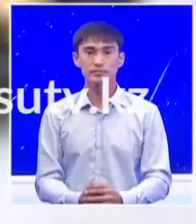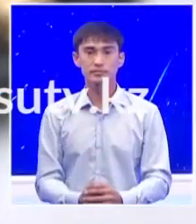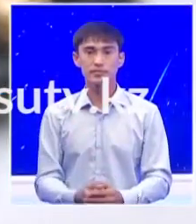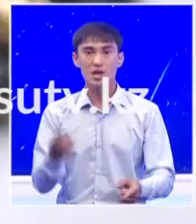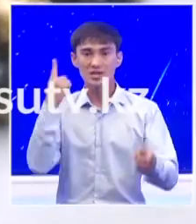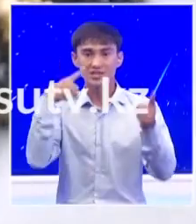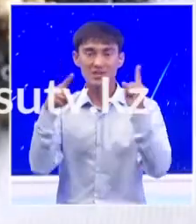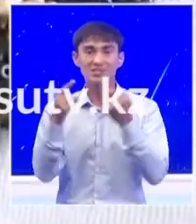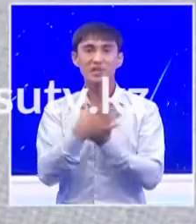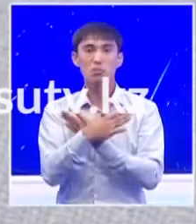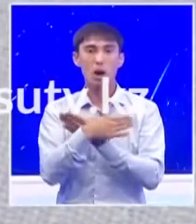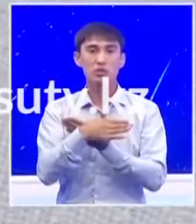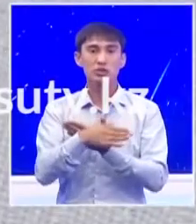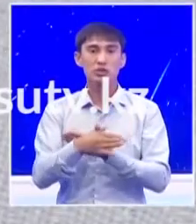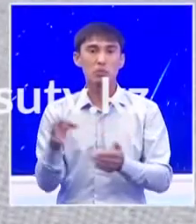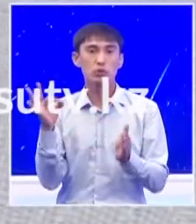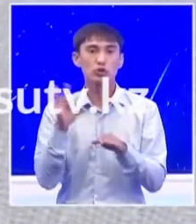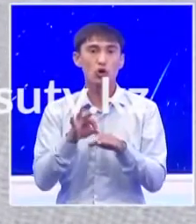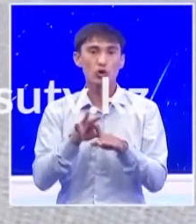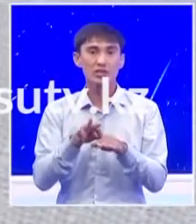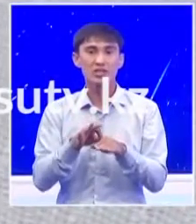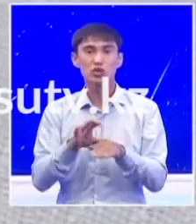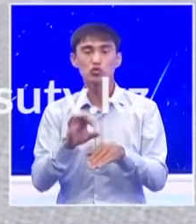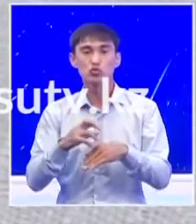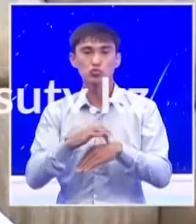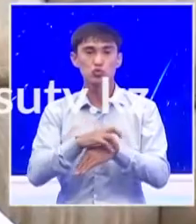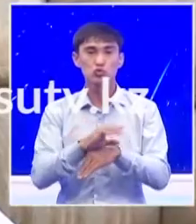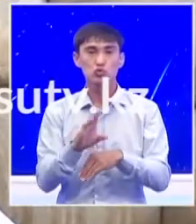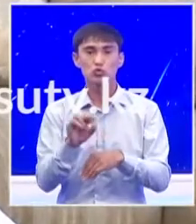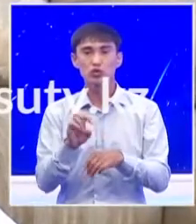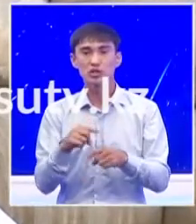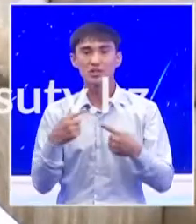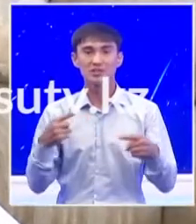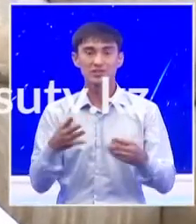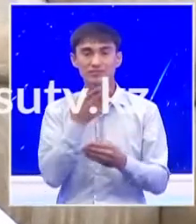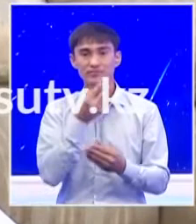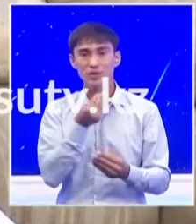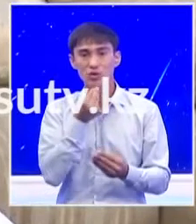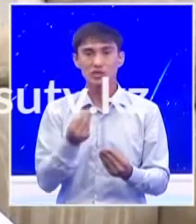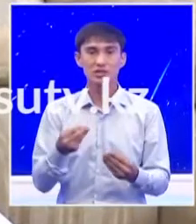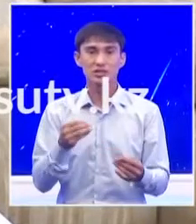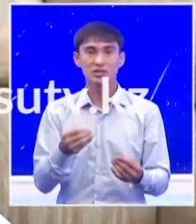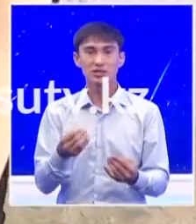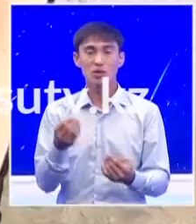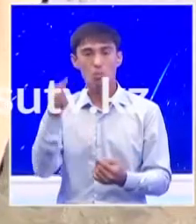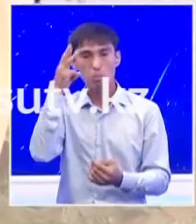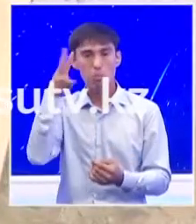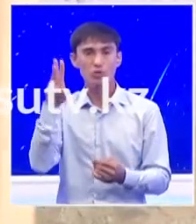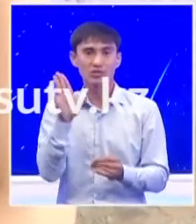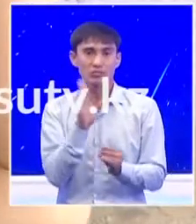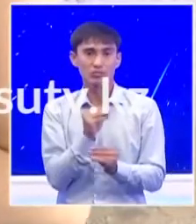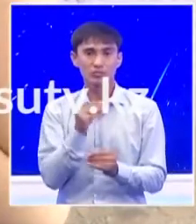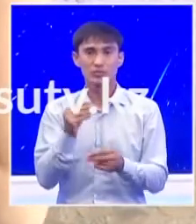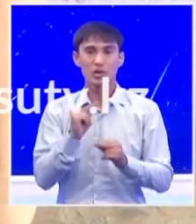Сказочные бабочки, пчелки и жучки. Такие волшебные насекомые из бисера украсят любой наряд, даже самой изысканной модницы. Работы